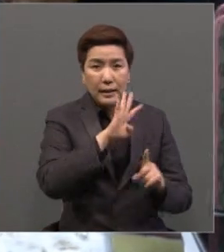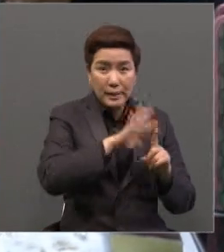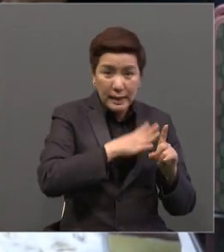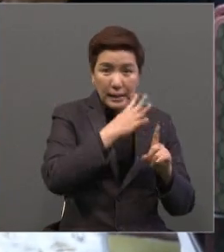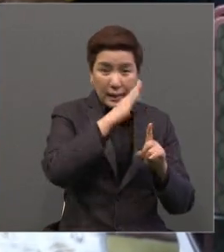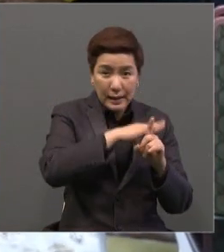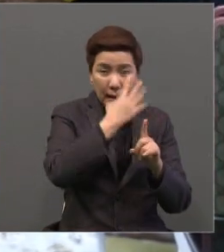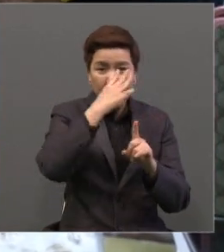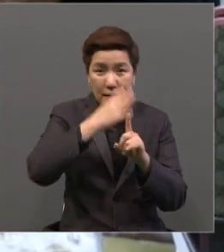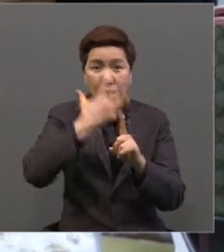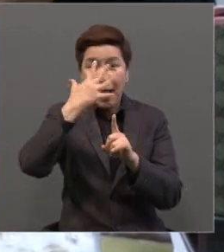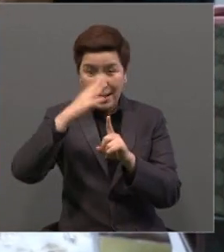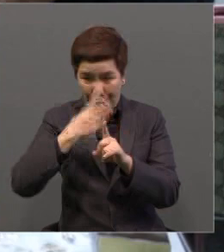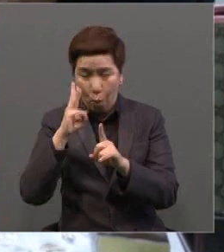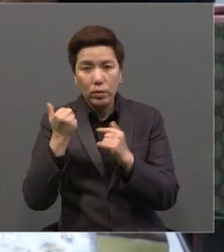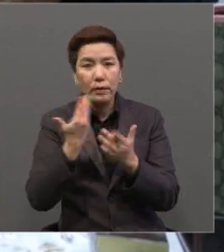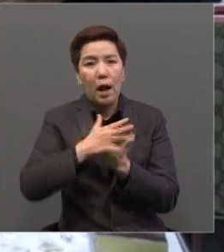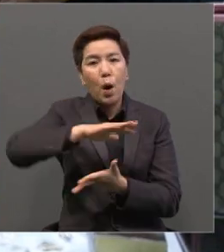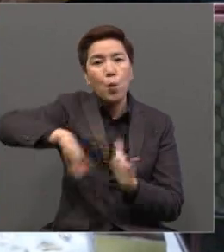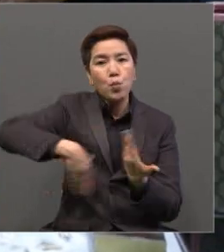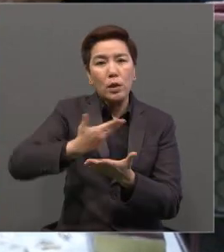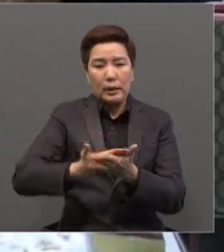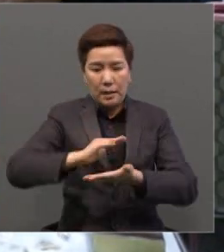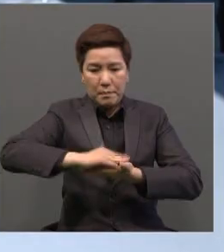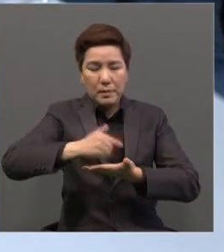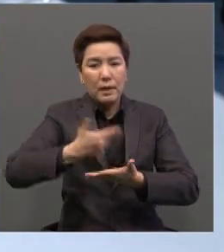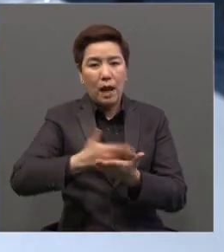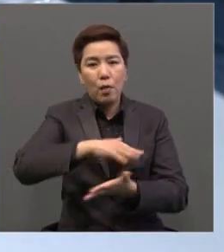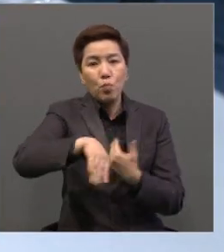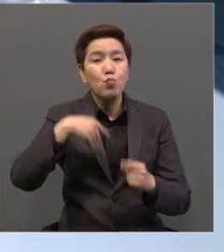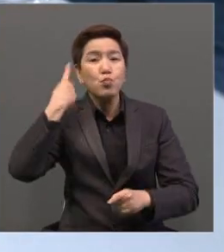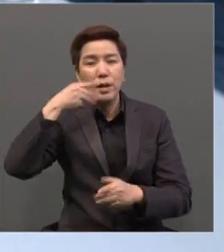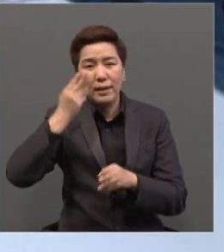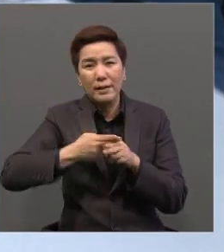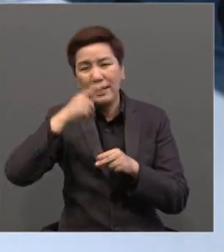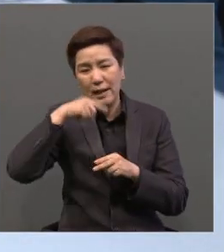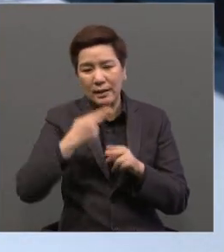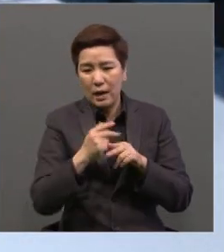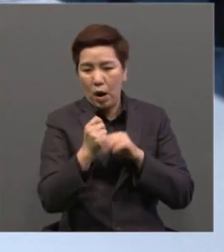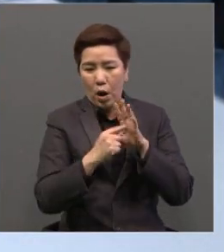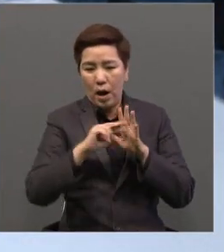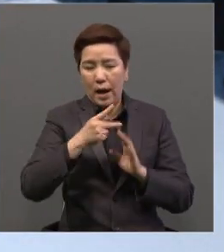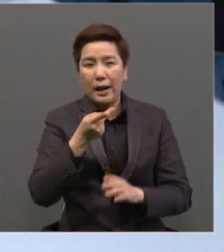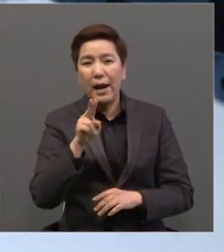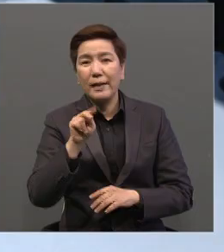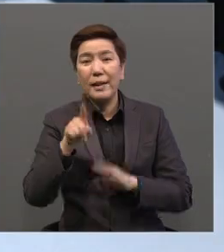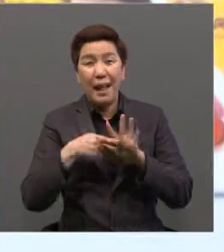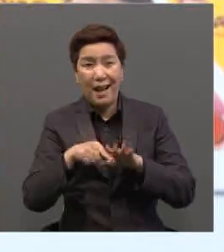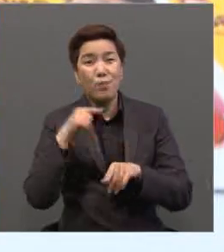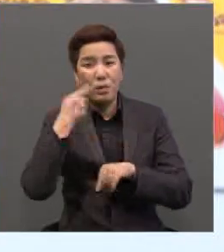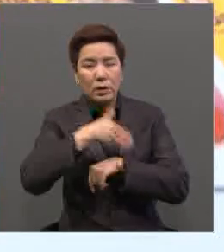พฤษภามิถุนายังไม่เต็มเดือนเนี่ยนะเงินหมุนเวียนในบัญชีของผู้หญิงไทยที่ชื่ออังคณาที่ว่าอยู่เบื้องห